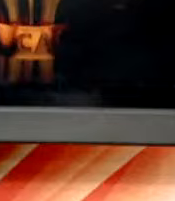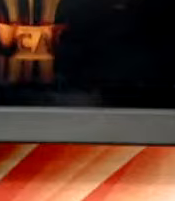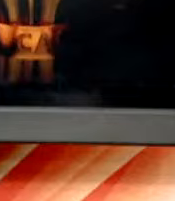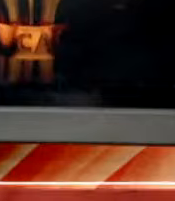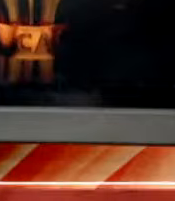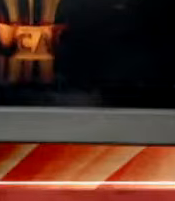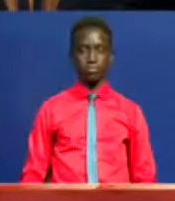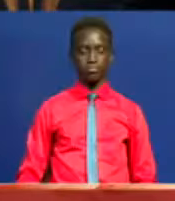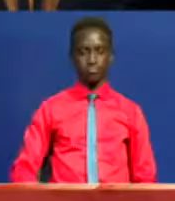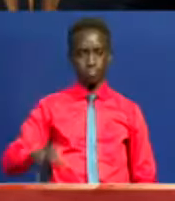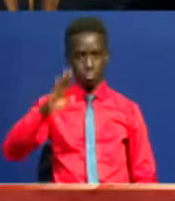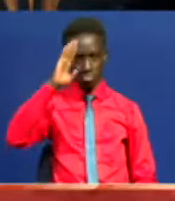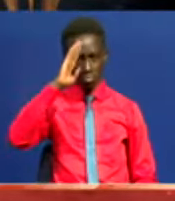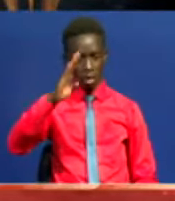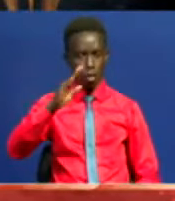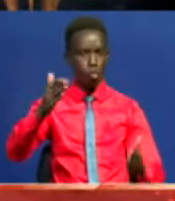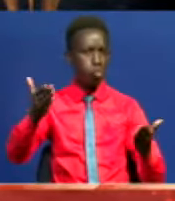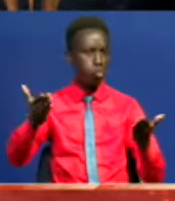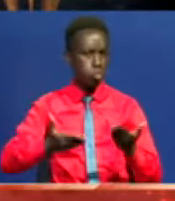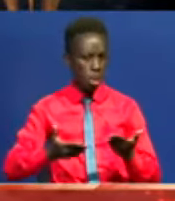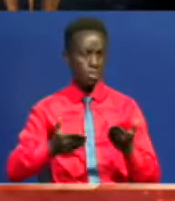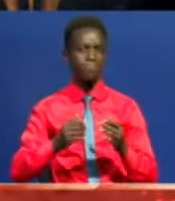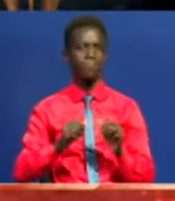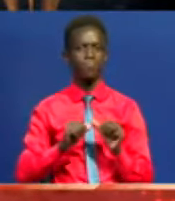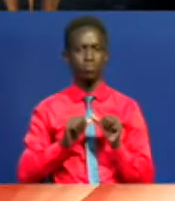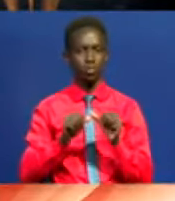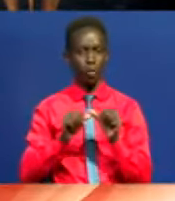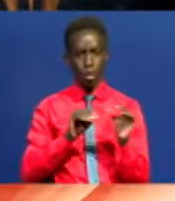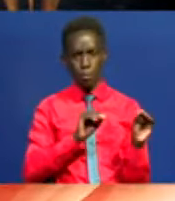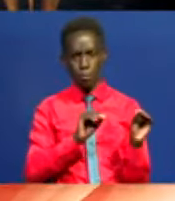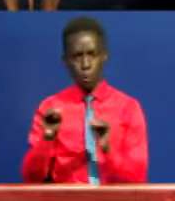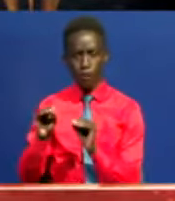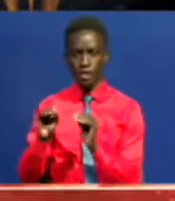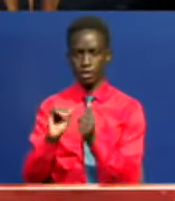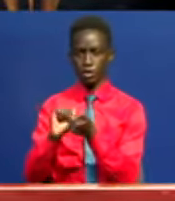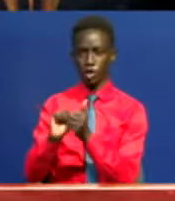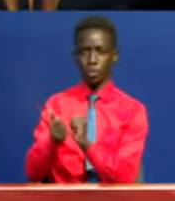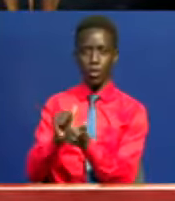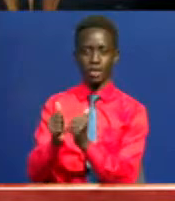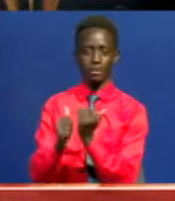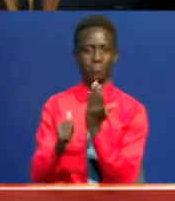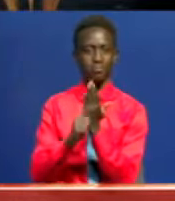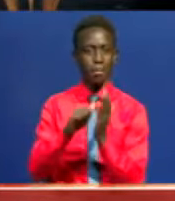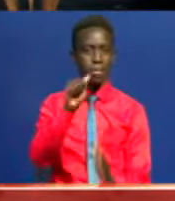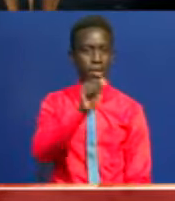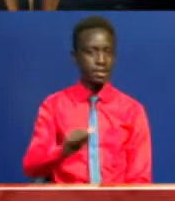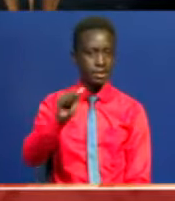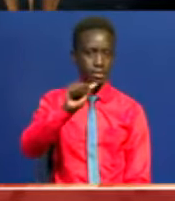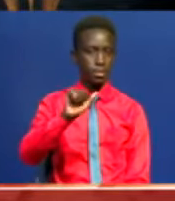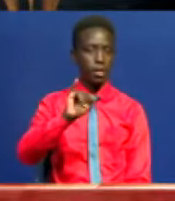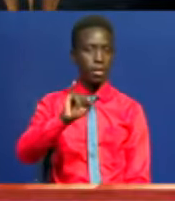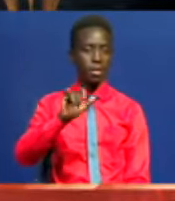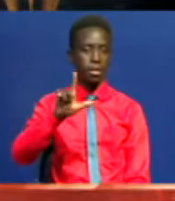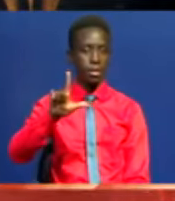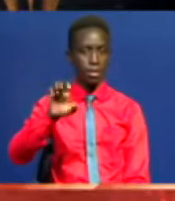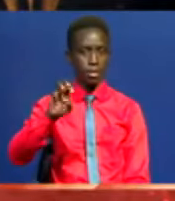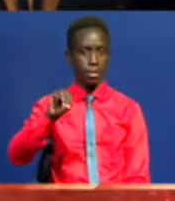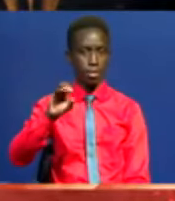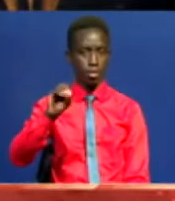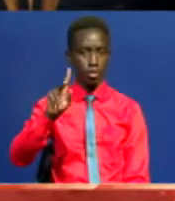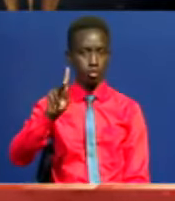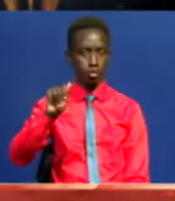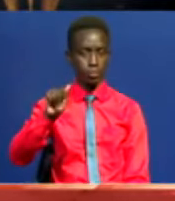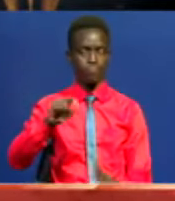Na hujambo na karibu tudodose dodose viwanjani. Mimi ni at I Lemoka. Tuanze na taarifa inayohusiana na riadha